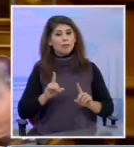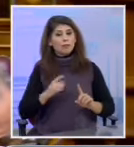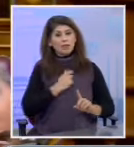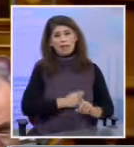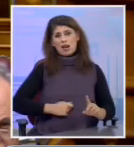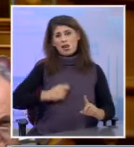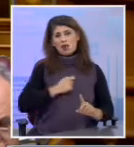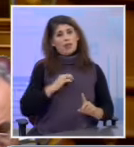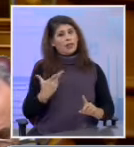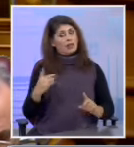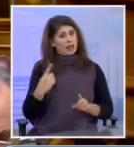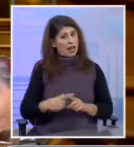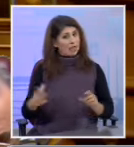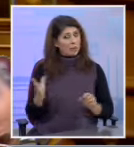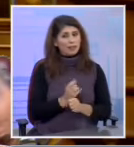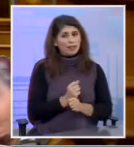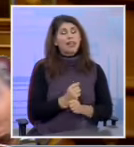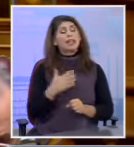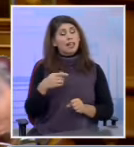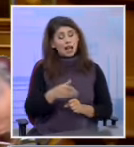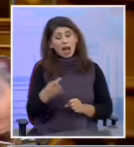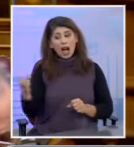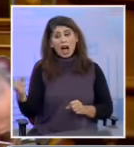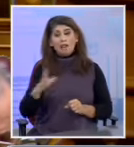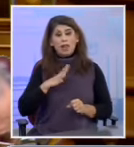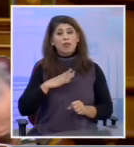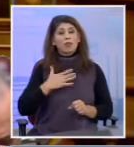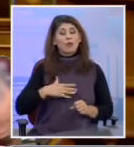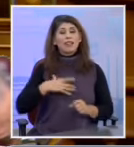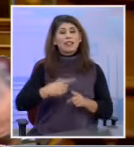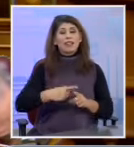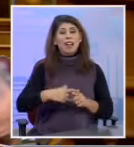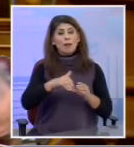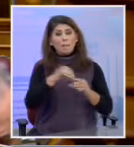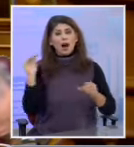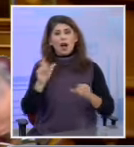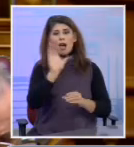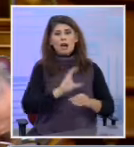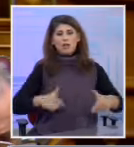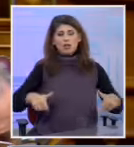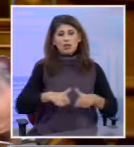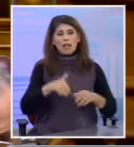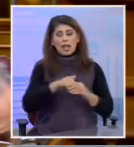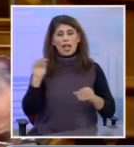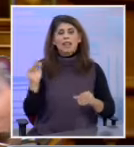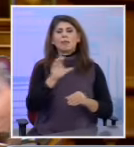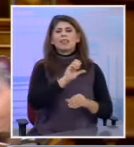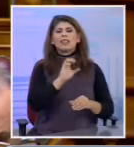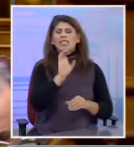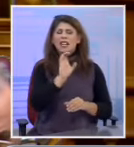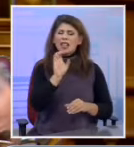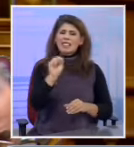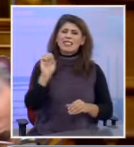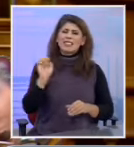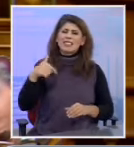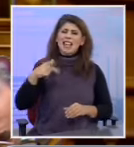θα πετύχει. Είναι αυτοί που ήθελαν την Ελλάδα έξω από την Ευρωζώνη, αυτοί που ήθελαν την Ελλάδα έξω από την Ευρώπη, έξω από το Σέγγεν, έξω